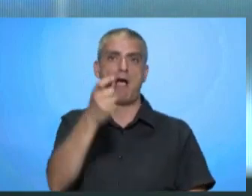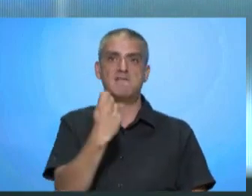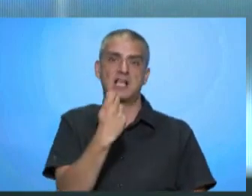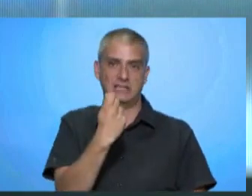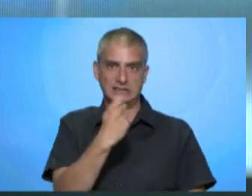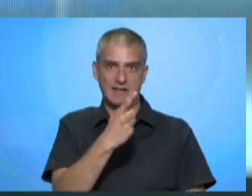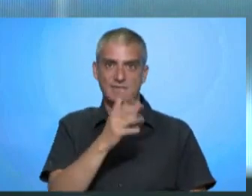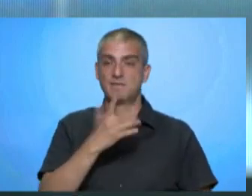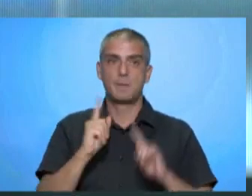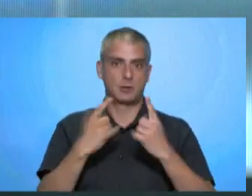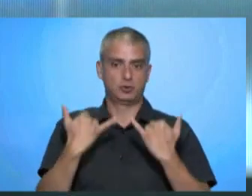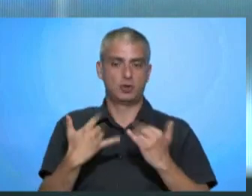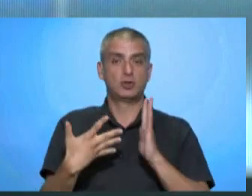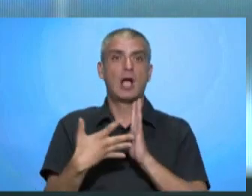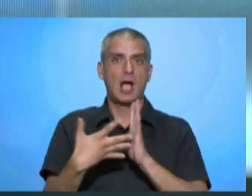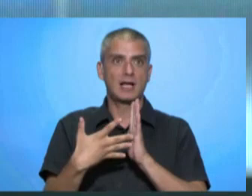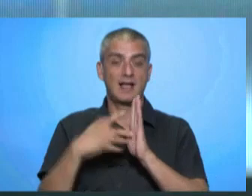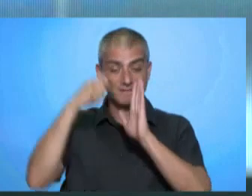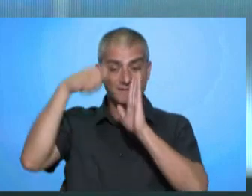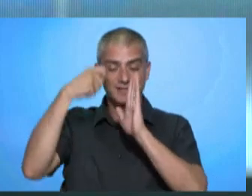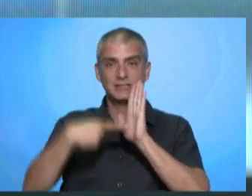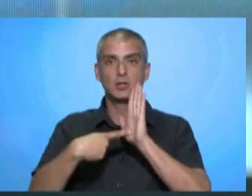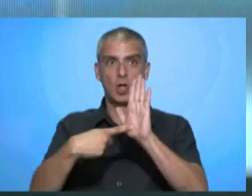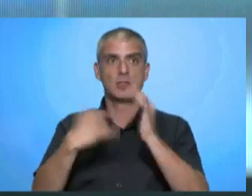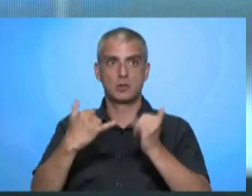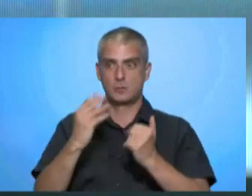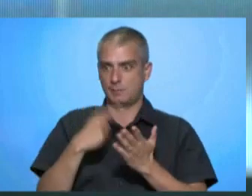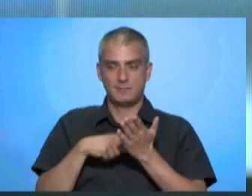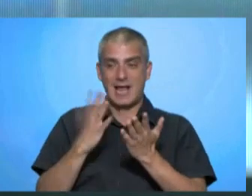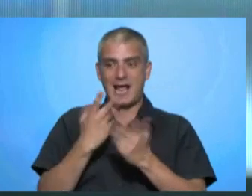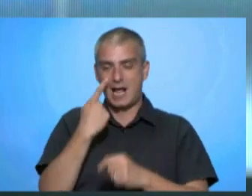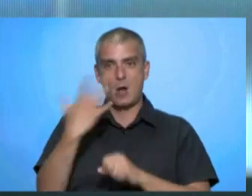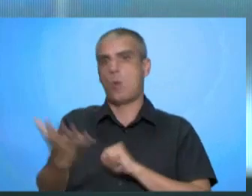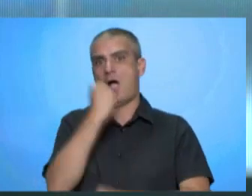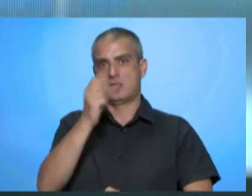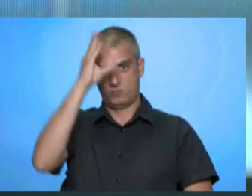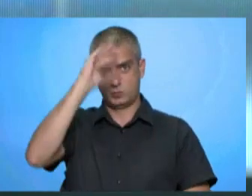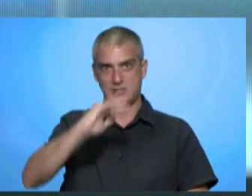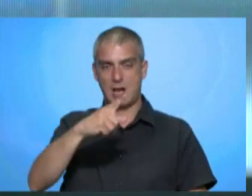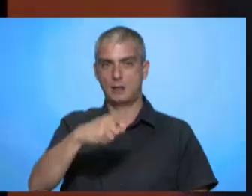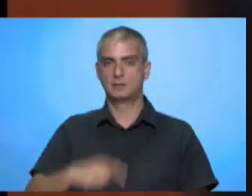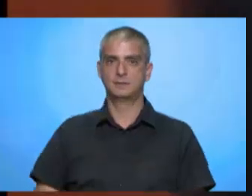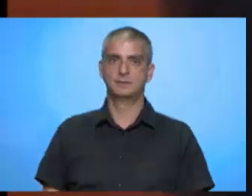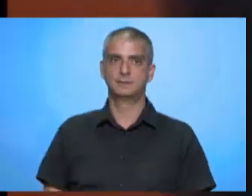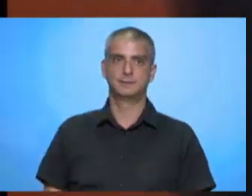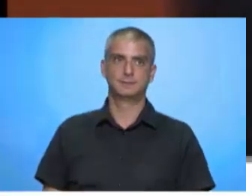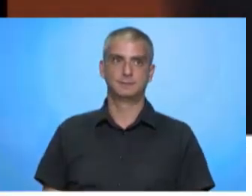מה שקורה בחקירה, והסרטון שמתפרסם היום עם תיעוד רגעי החטיפה בכתבה של רום ליאור.